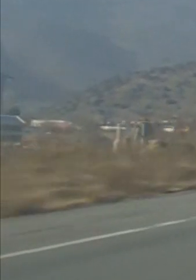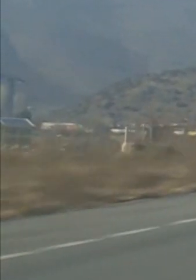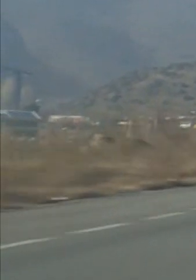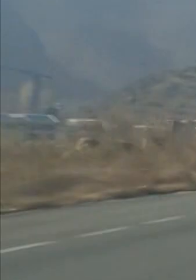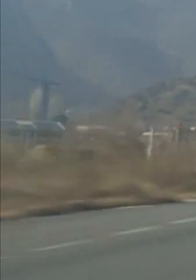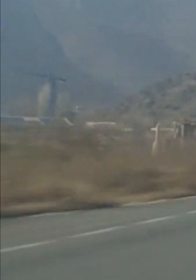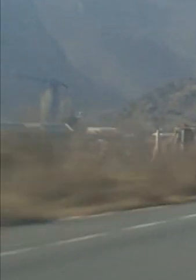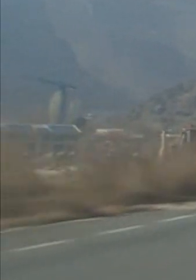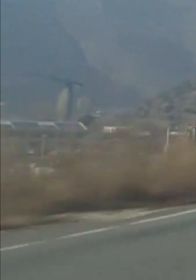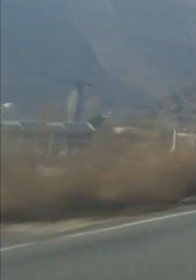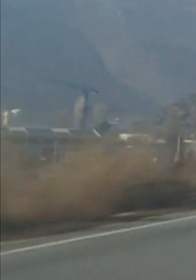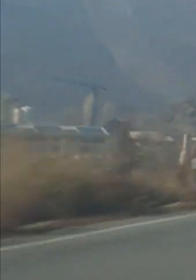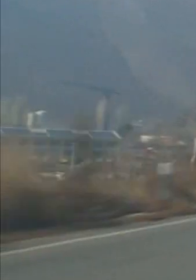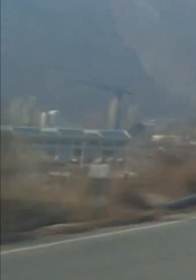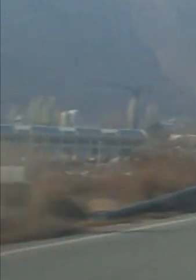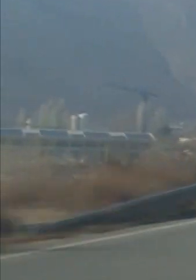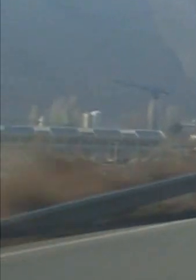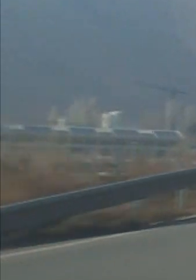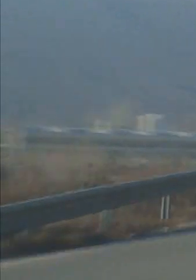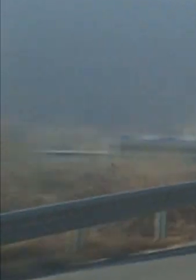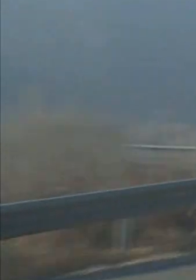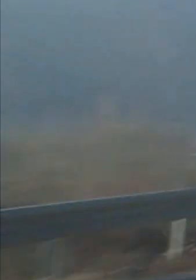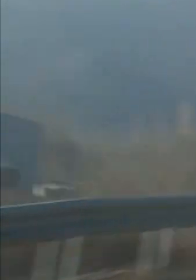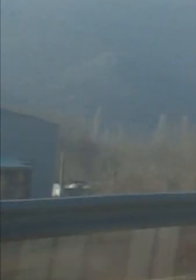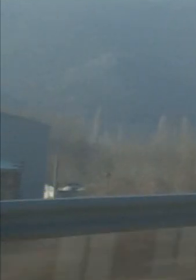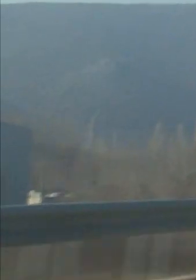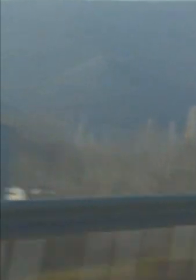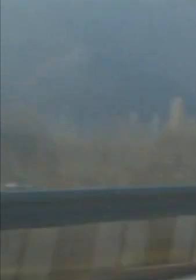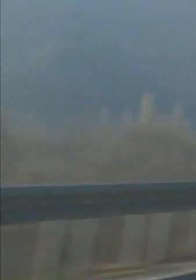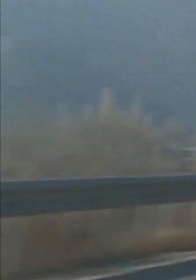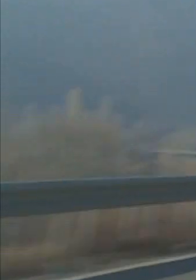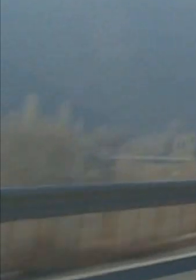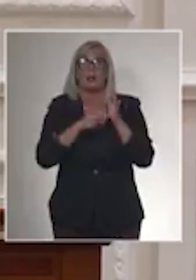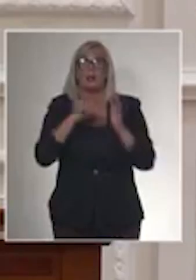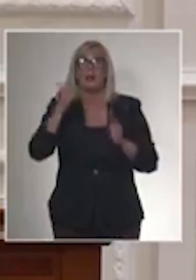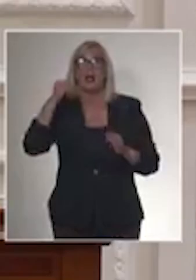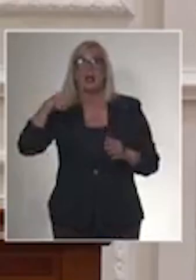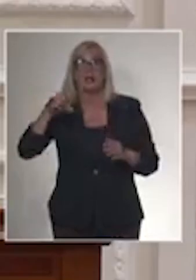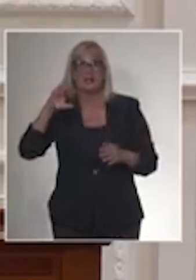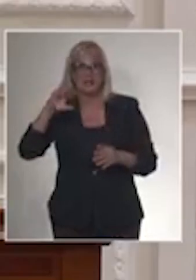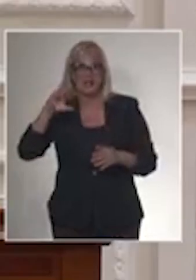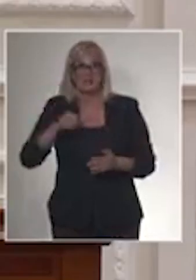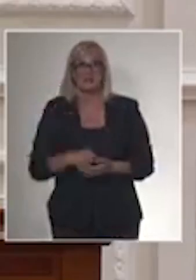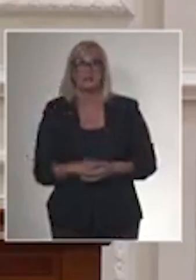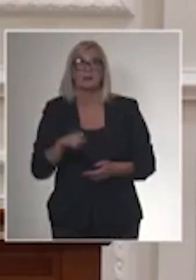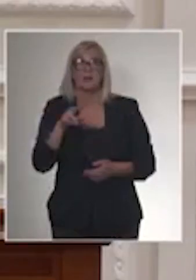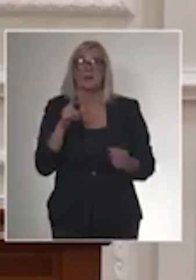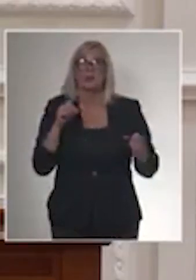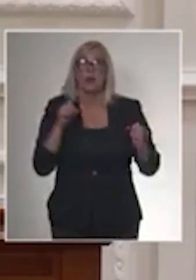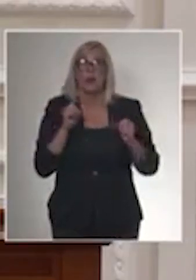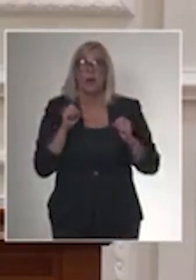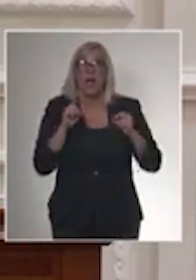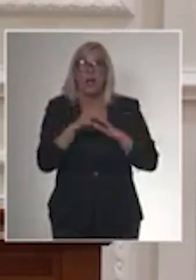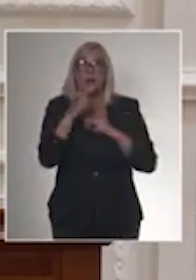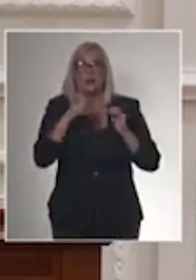реалност. Според него, оваа влада ќе остане запаметена по бројните инфраструктурни проекти. Тука се и делницата која што треба